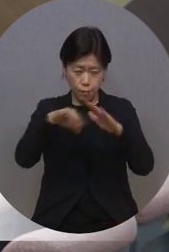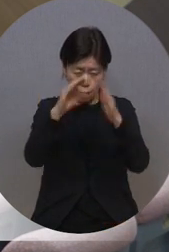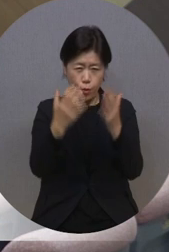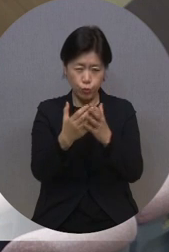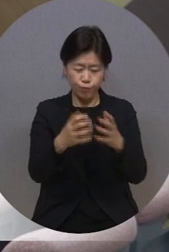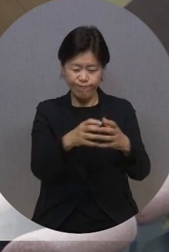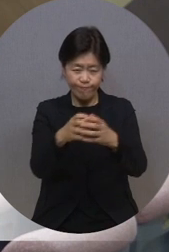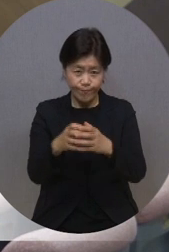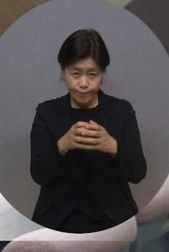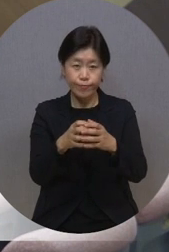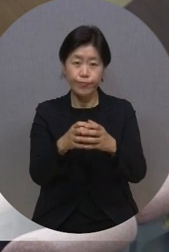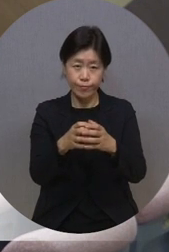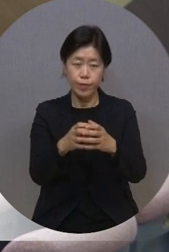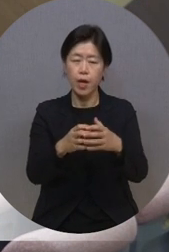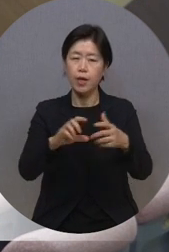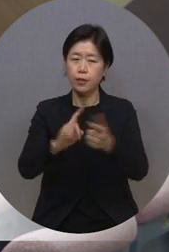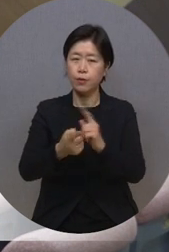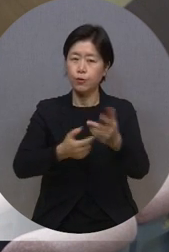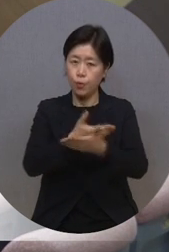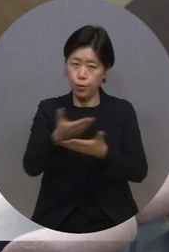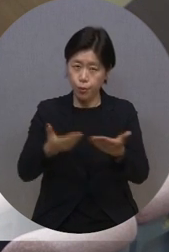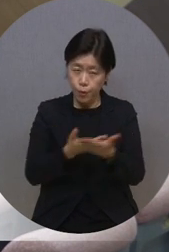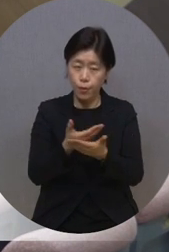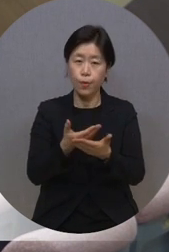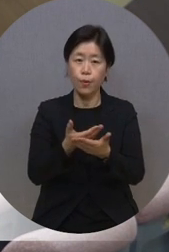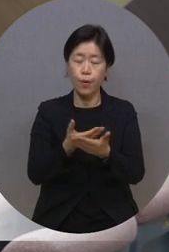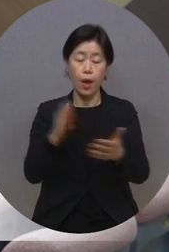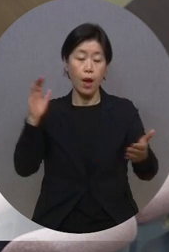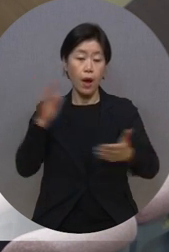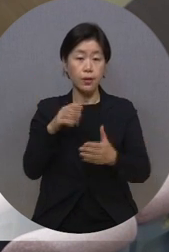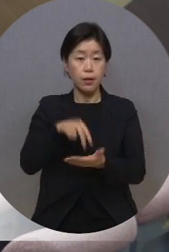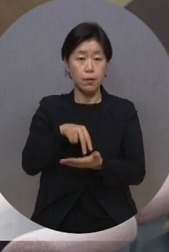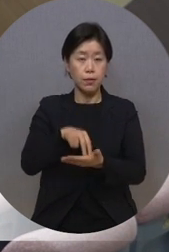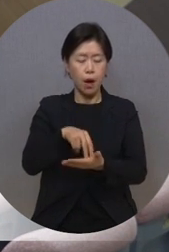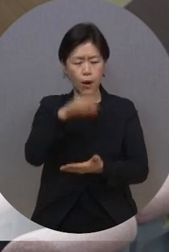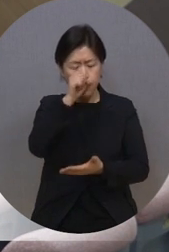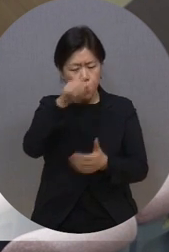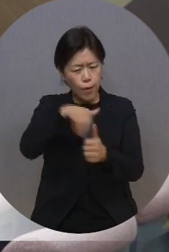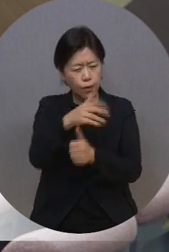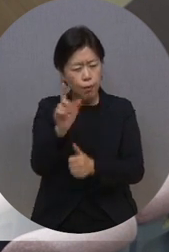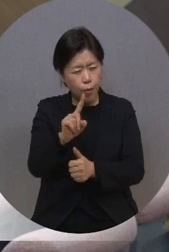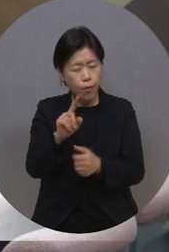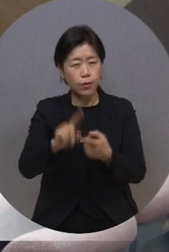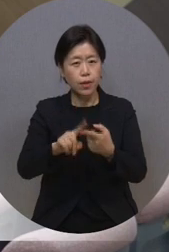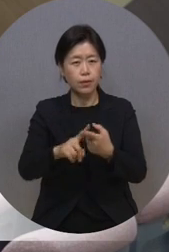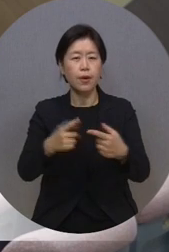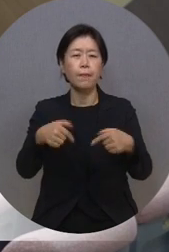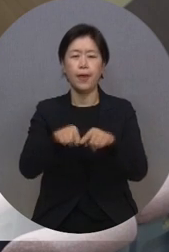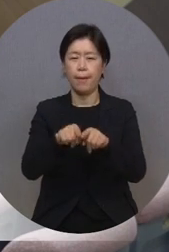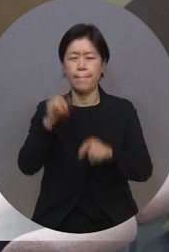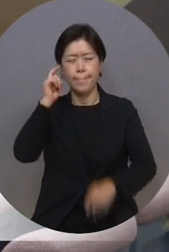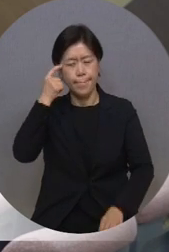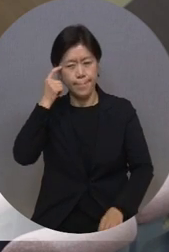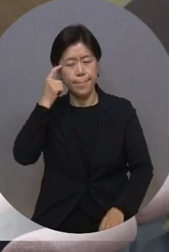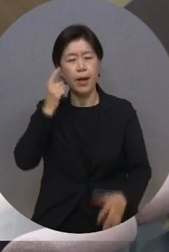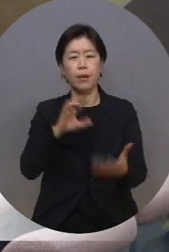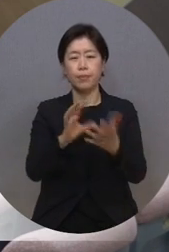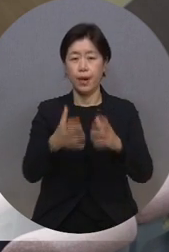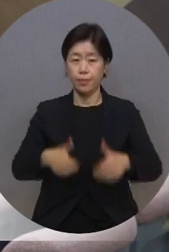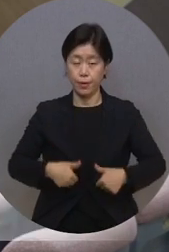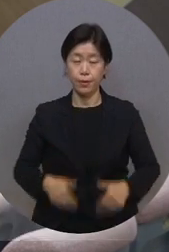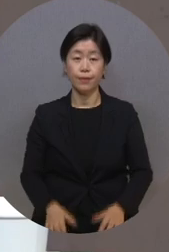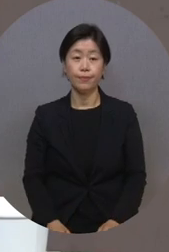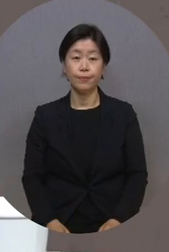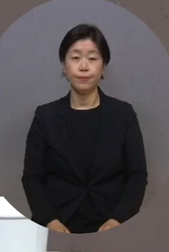모두 힘을 합쳐서 소통하면서 우리 학생들에게 정말 쾌적한 교육 여건을 조성하기 위해서 오늘 이 정책토론회를